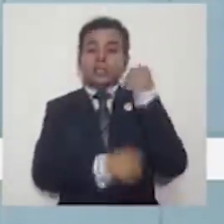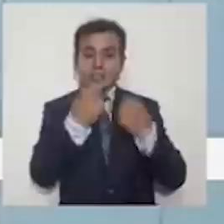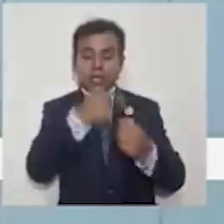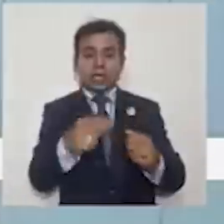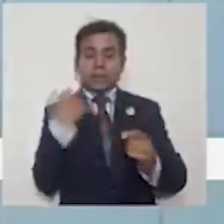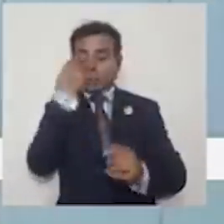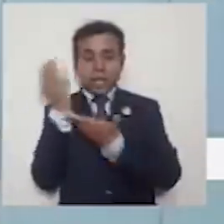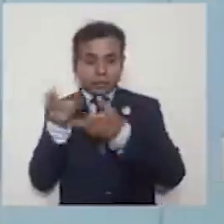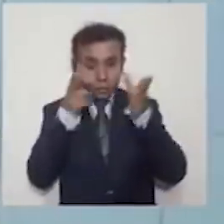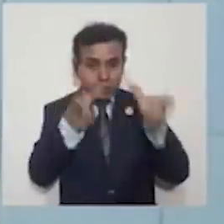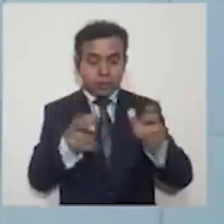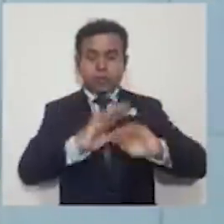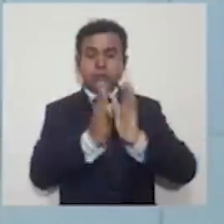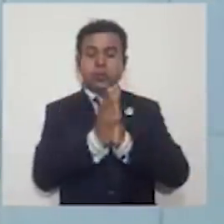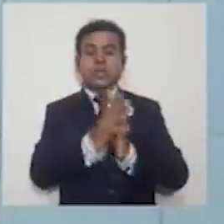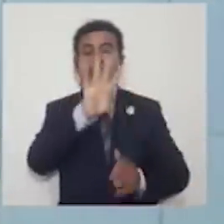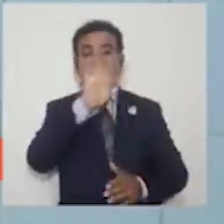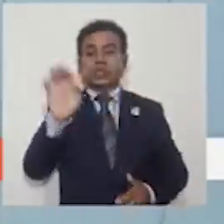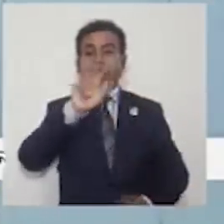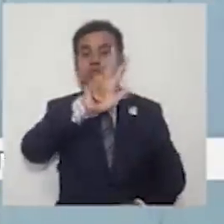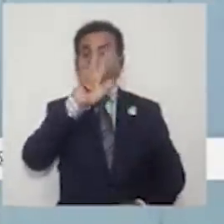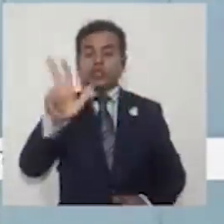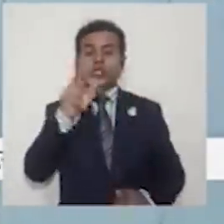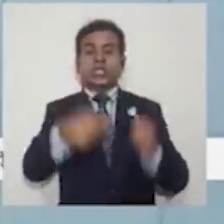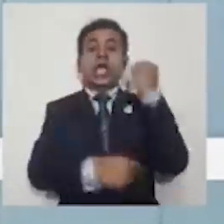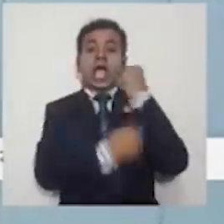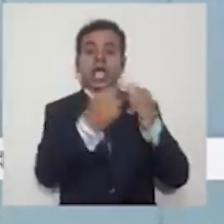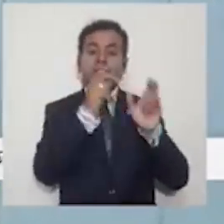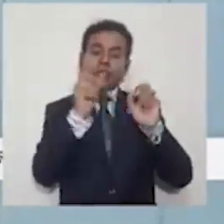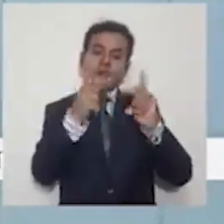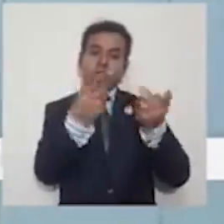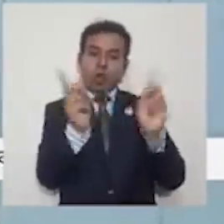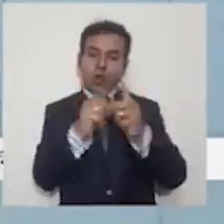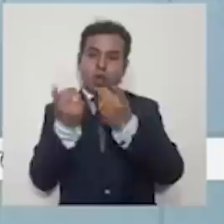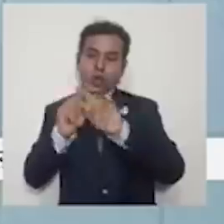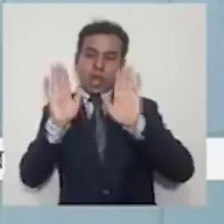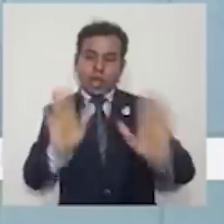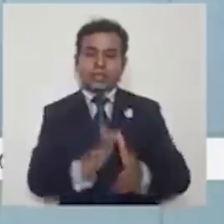488টি প্রতিষ্ঠান এবং এর মাধ্যমে তাৎক্ষণিকভাবে কোয়ারেন্টাইনের সেবা প্রদান করা যাবে